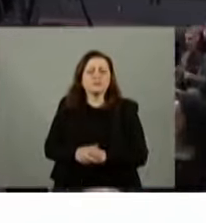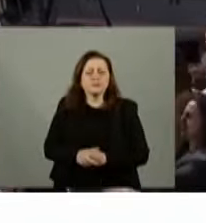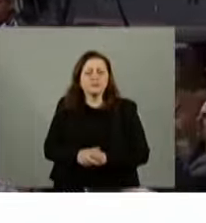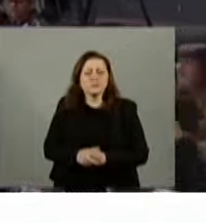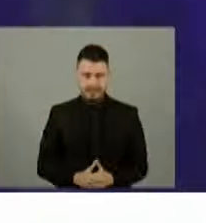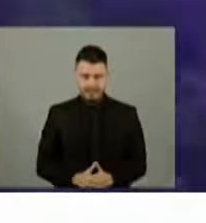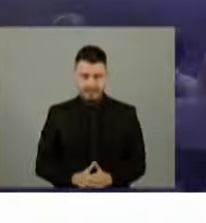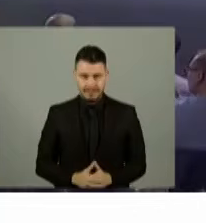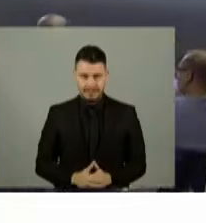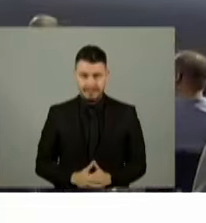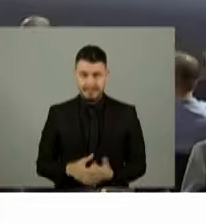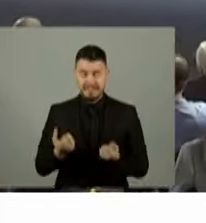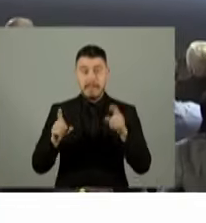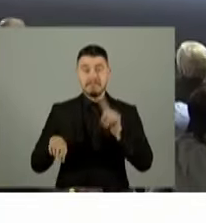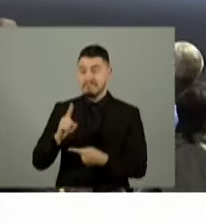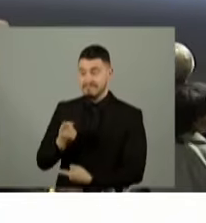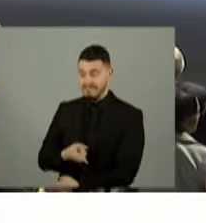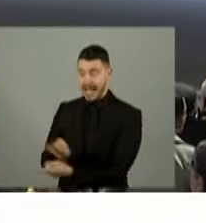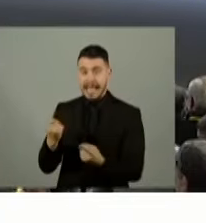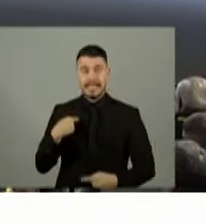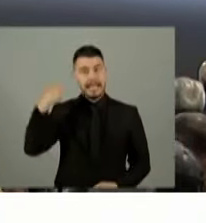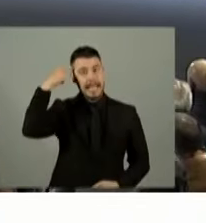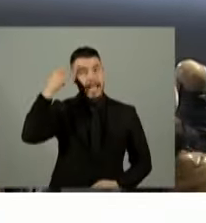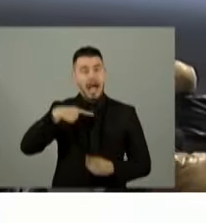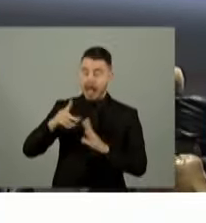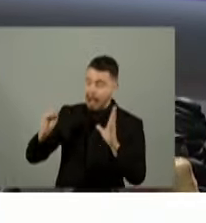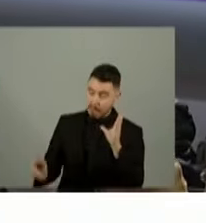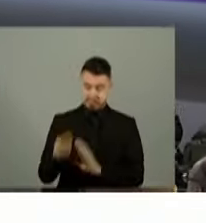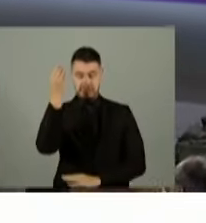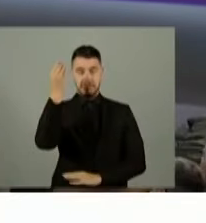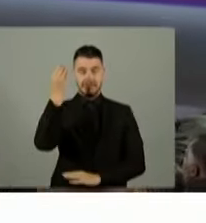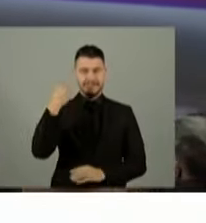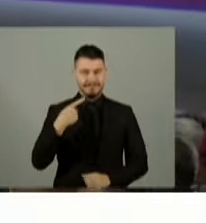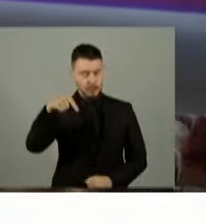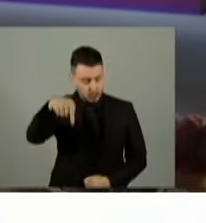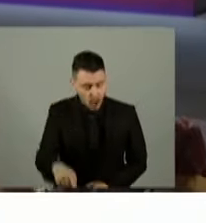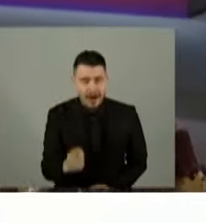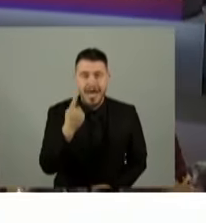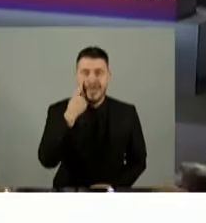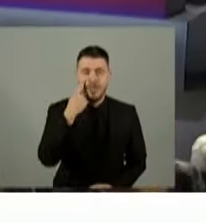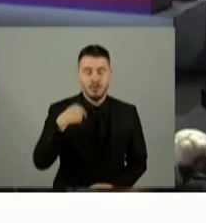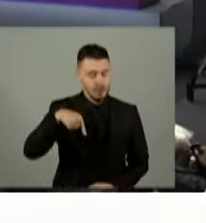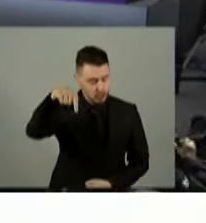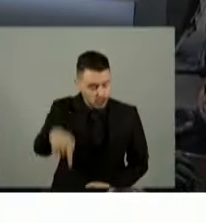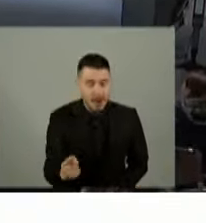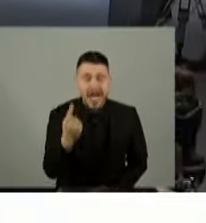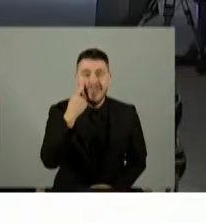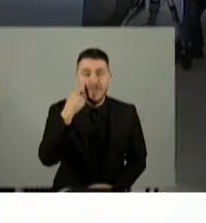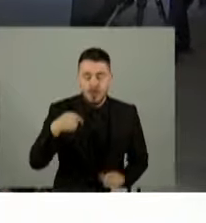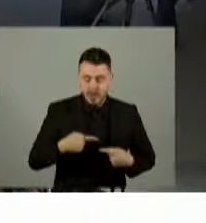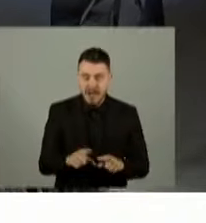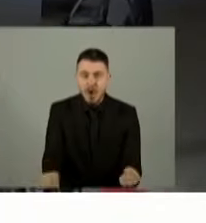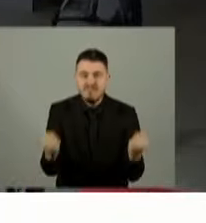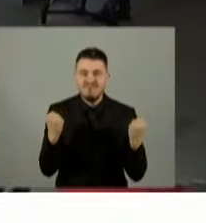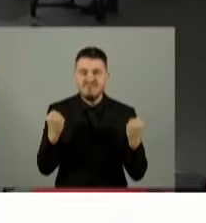ένα σαφές αφήγημα, δηλαδή λέει ότι εγώ είμαι ο νόμιμος πρόεδρος, νόμιμα εκλεγμένος πρόεδρος, απέναντι στους υπονομευτές οι οποίοι προσπαθούν να με εμποδίσουν να διοικήσω